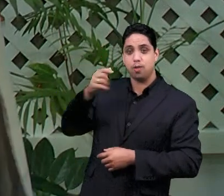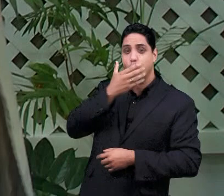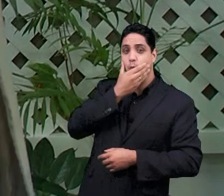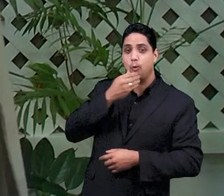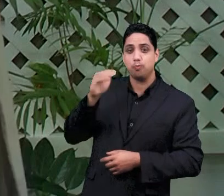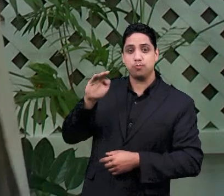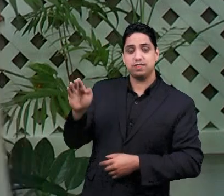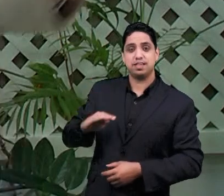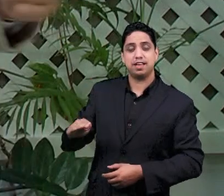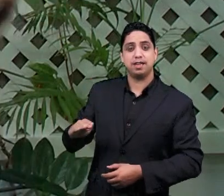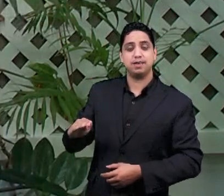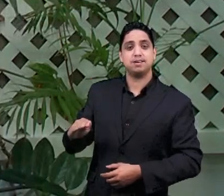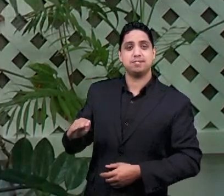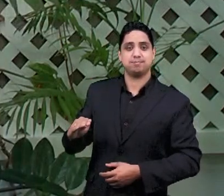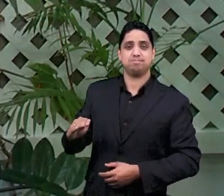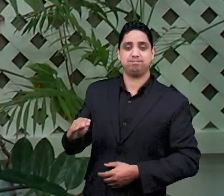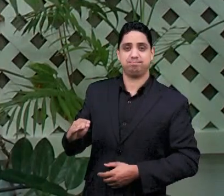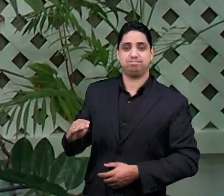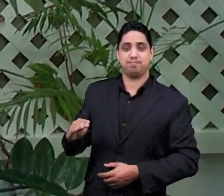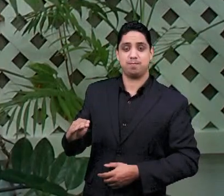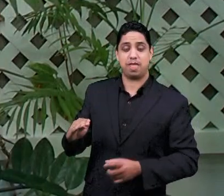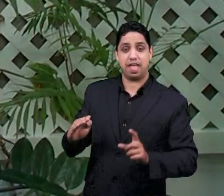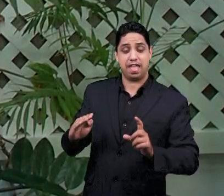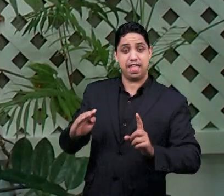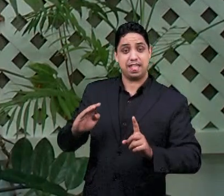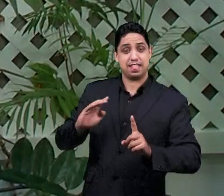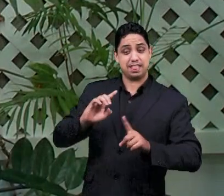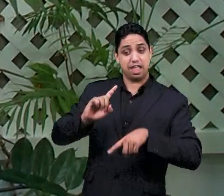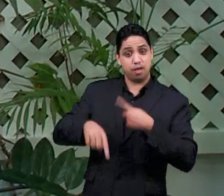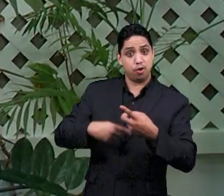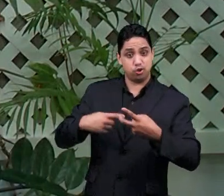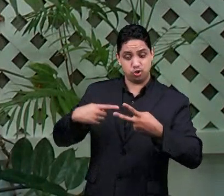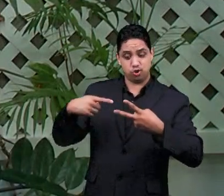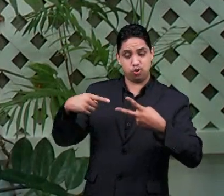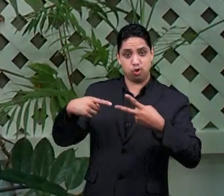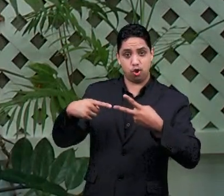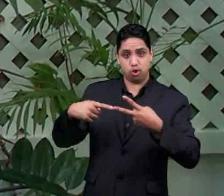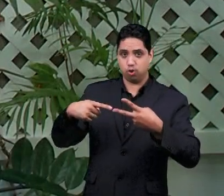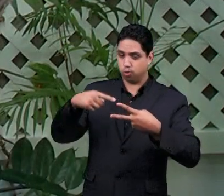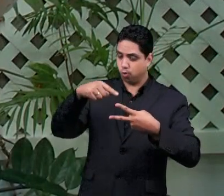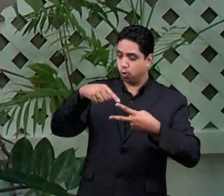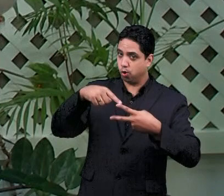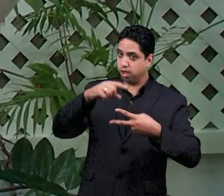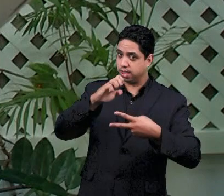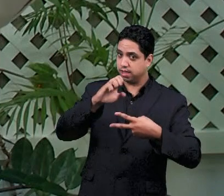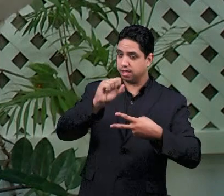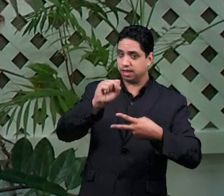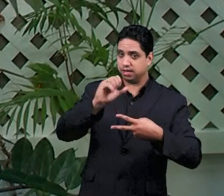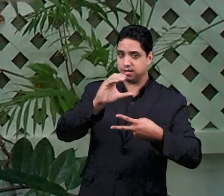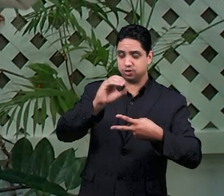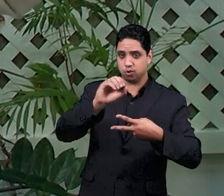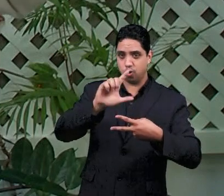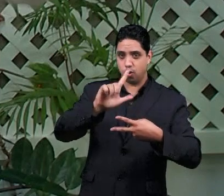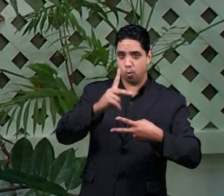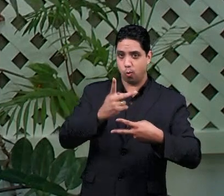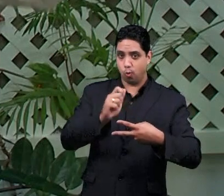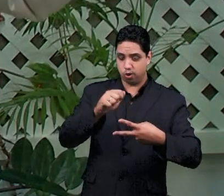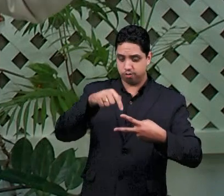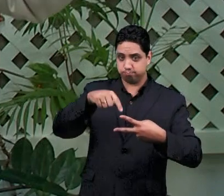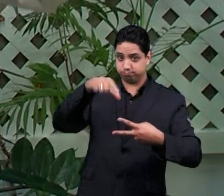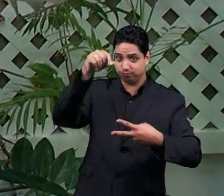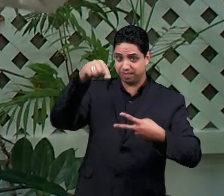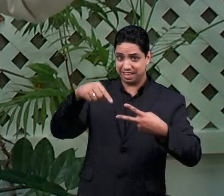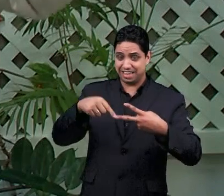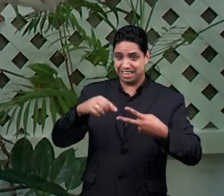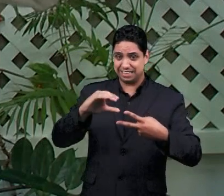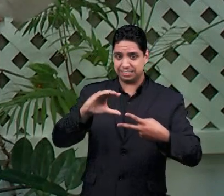Dieu. Donc, il avait été déjà élu. L'appel, c'est la deuxième chose. Donc, Jésus a appelé par le